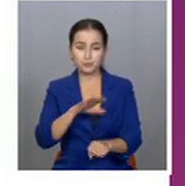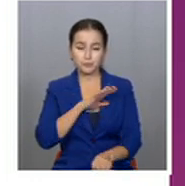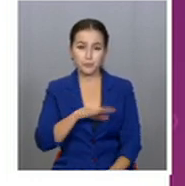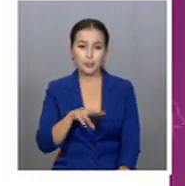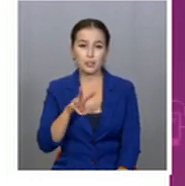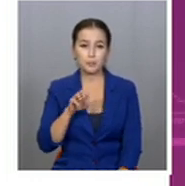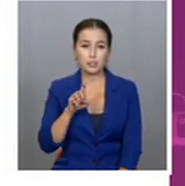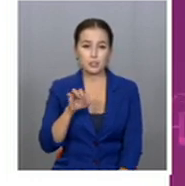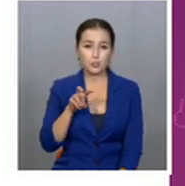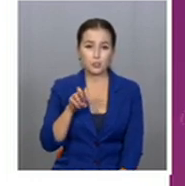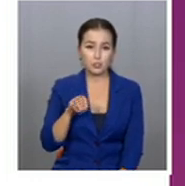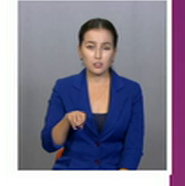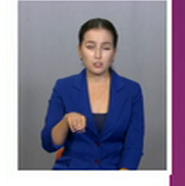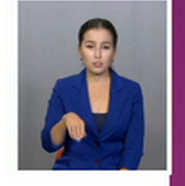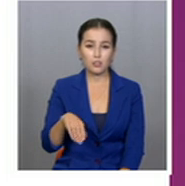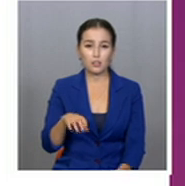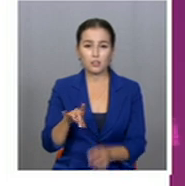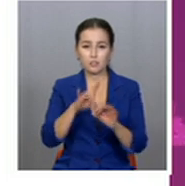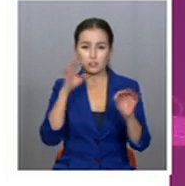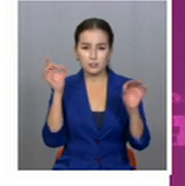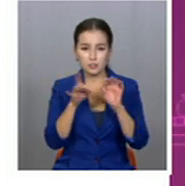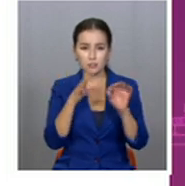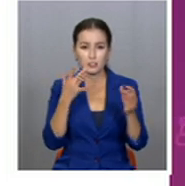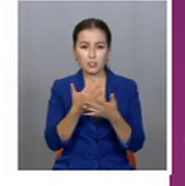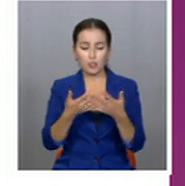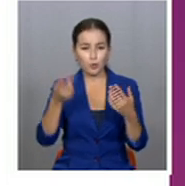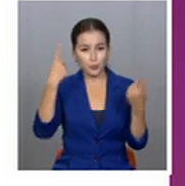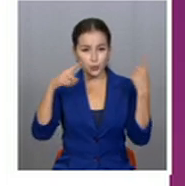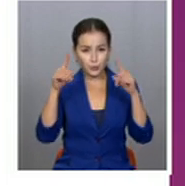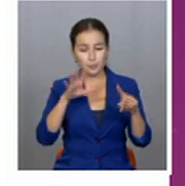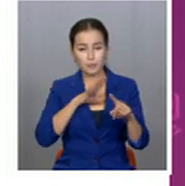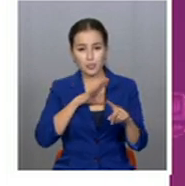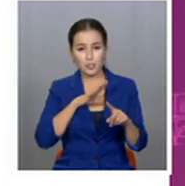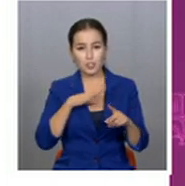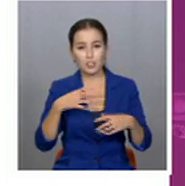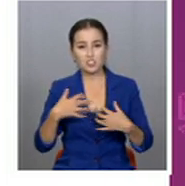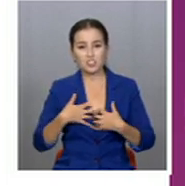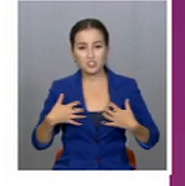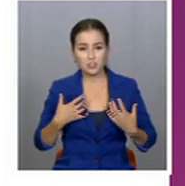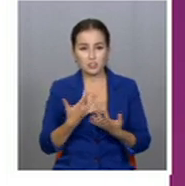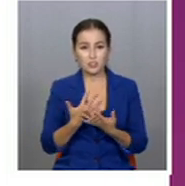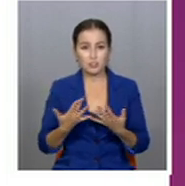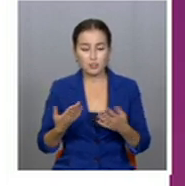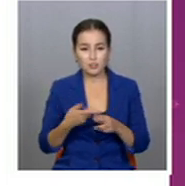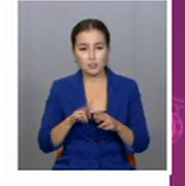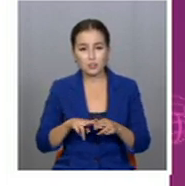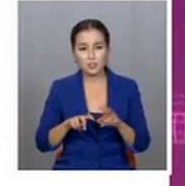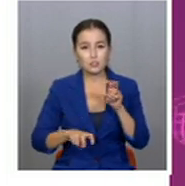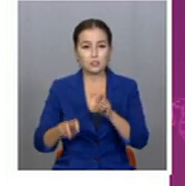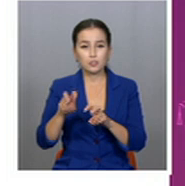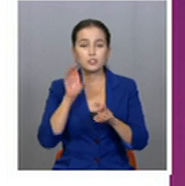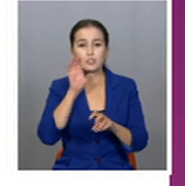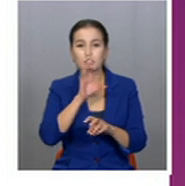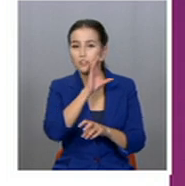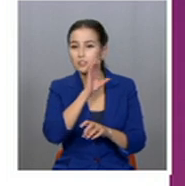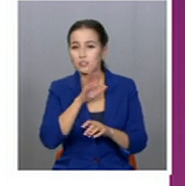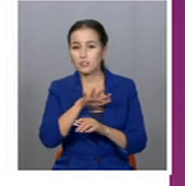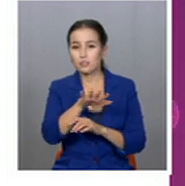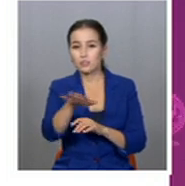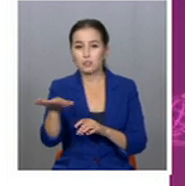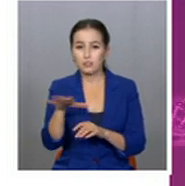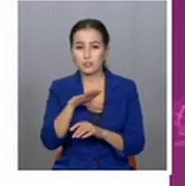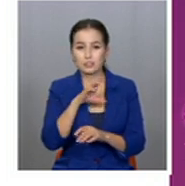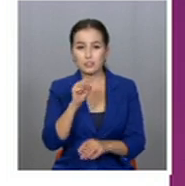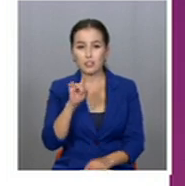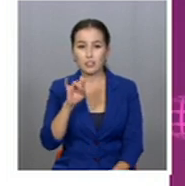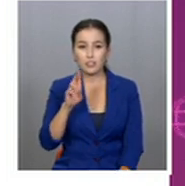Мезолит. Аңшылар садақ, жебе жасады. Жабайы аңдар іздеп солтүстікке жылжыды. Сарыарқа,